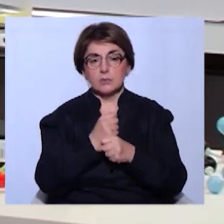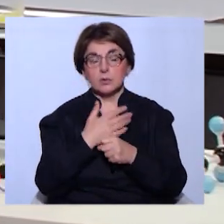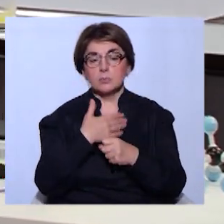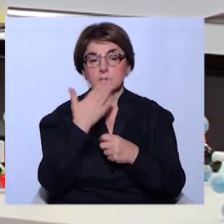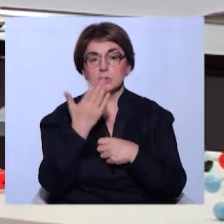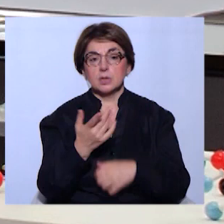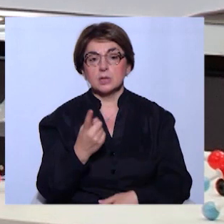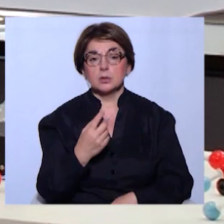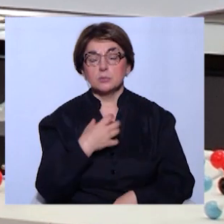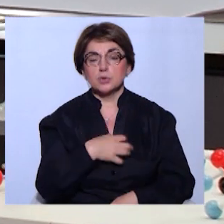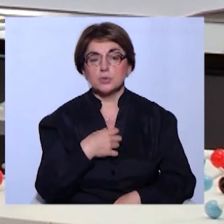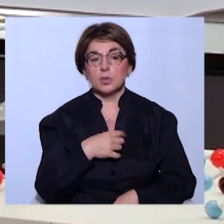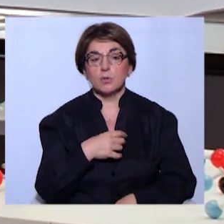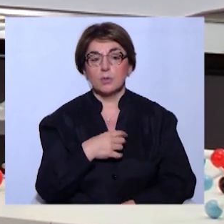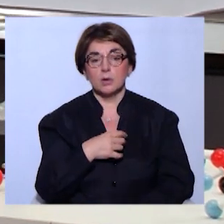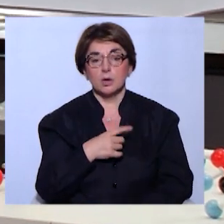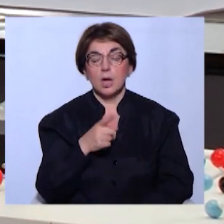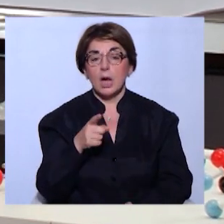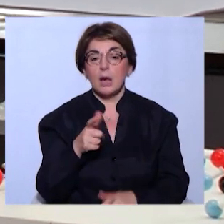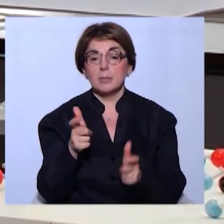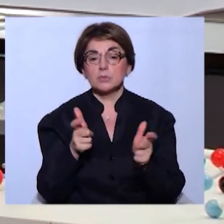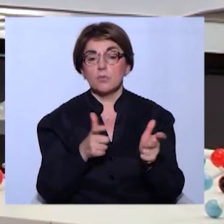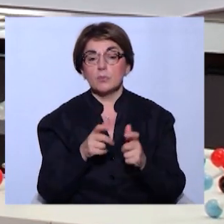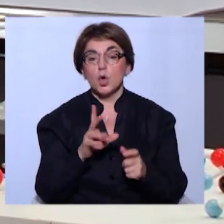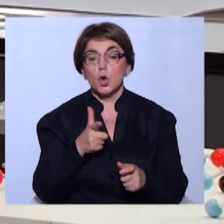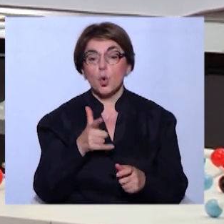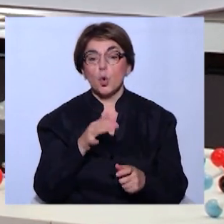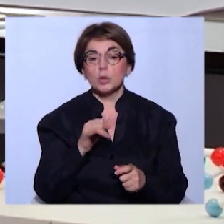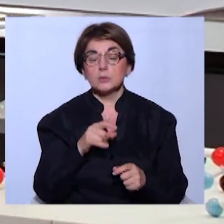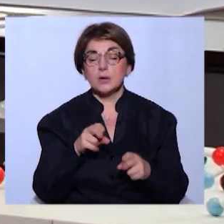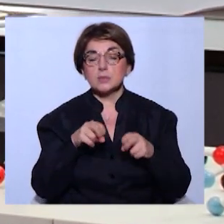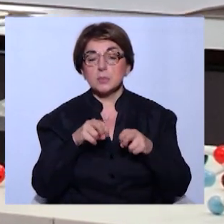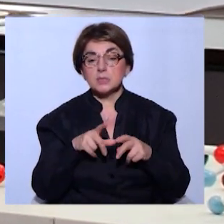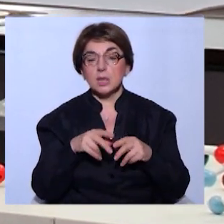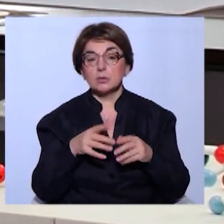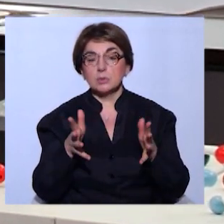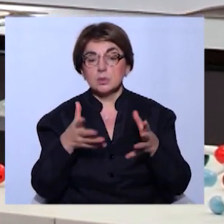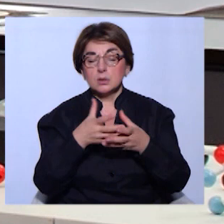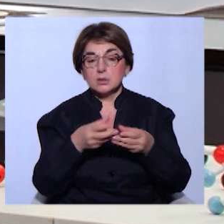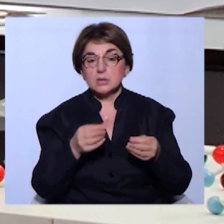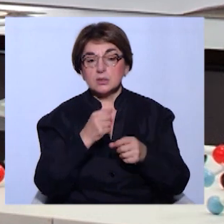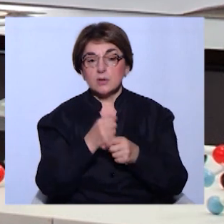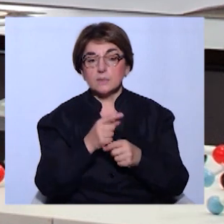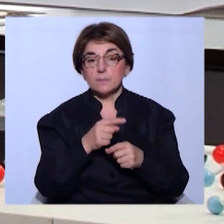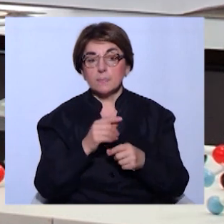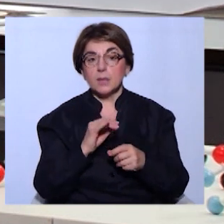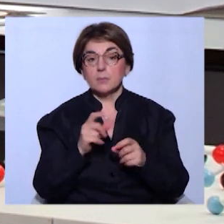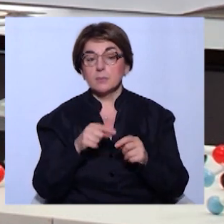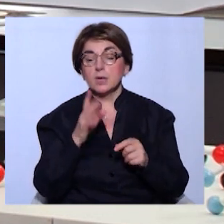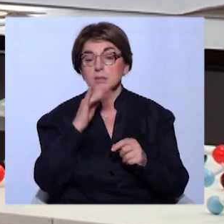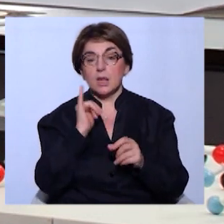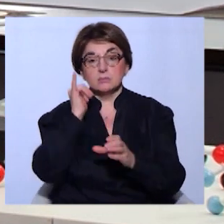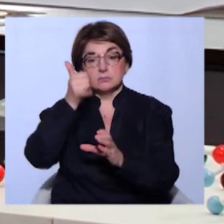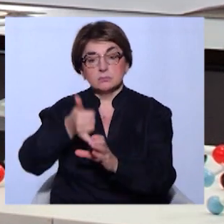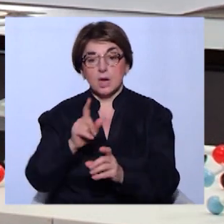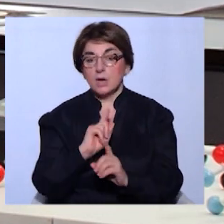კონცენტრაციის ხსნარს, არ შეიძლება რომ გოგირდმჟავაში ჩაასხათ წყალი. აუცილებლად გოგირდმჟავა მცირე რაოდენობით უნდა იყოს წყლის